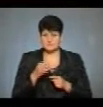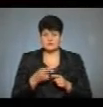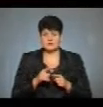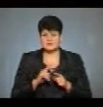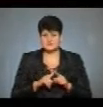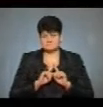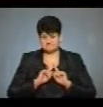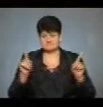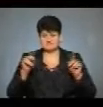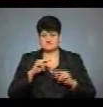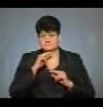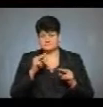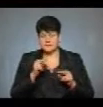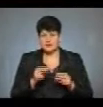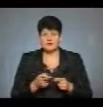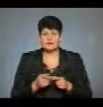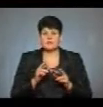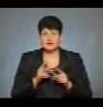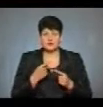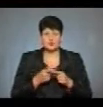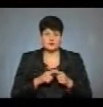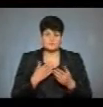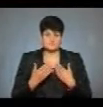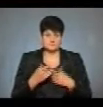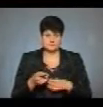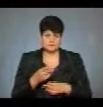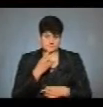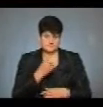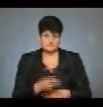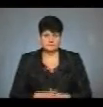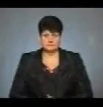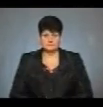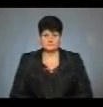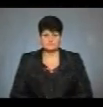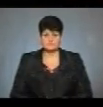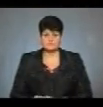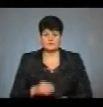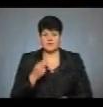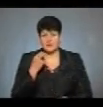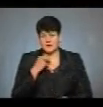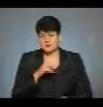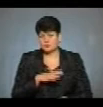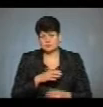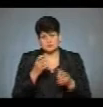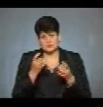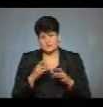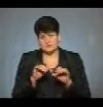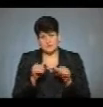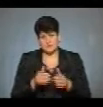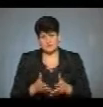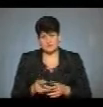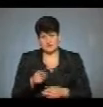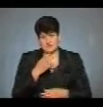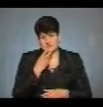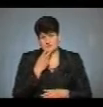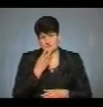хайпом, туристичним підходом. Як до цього поставилися тернополяни, дивіться. Ну, краще б був звичайний пам'ятник, бо так то